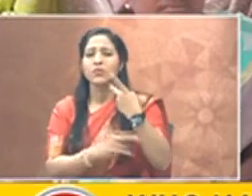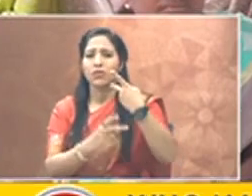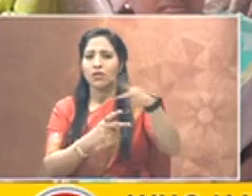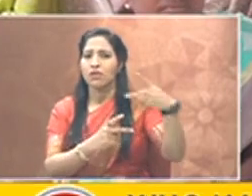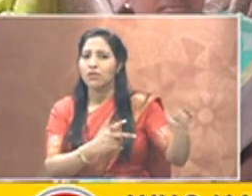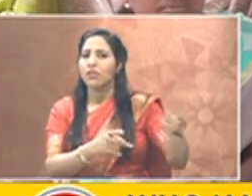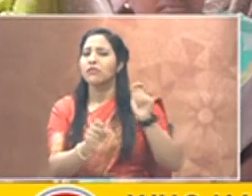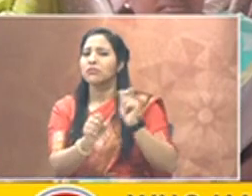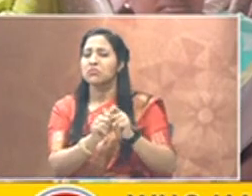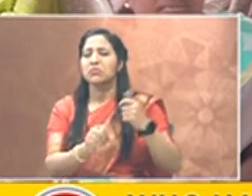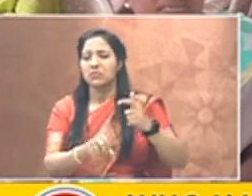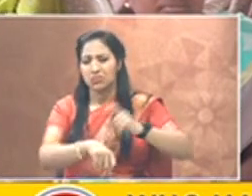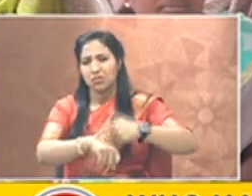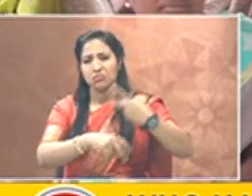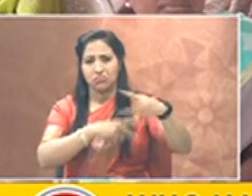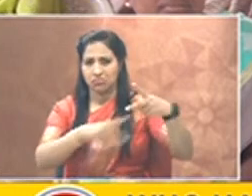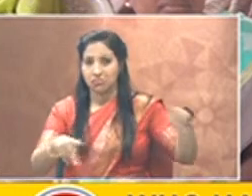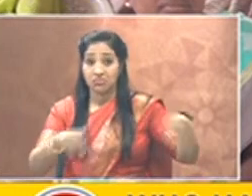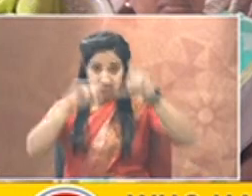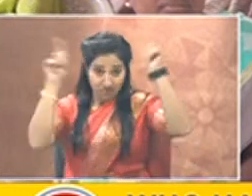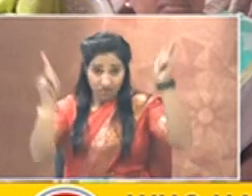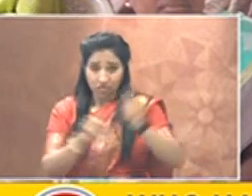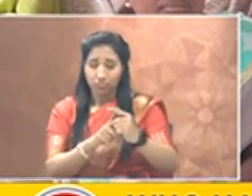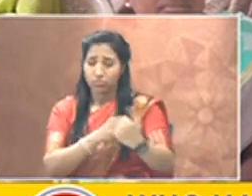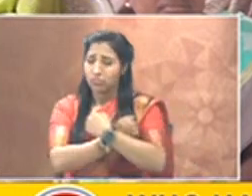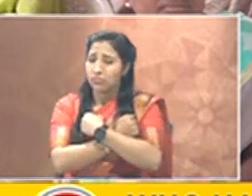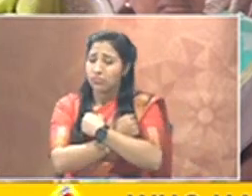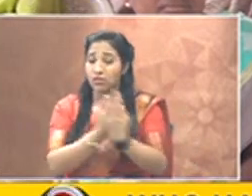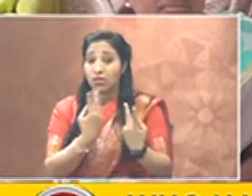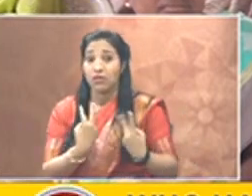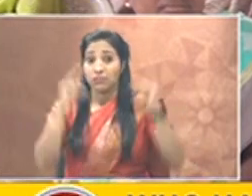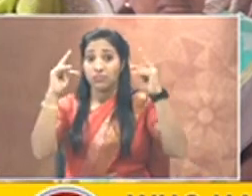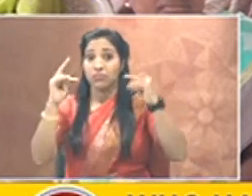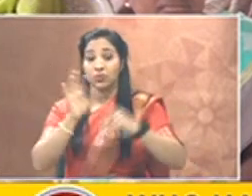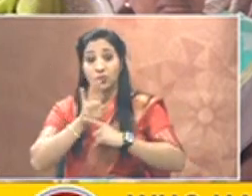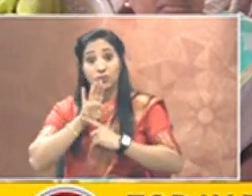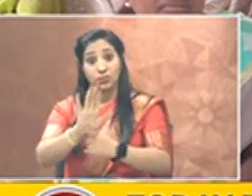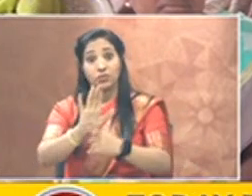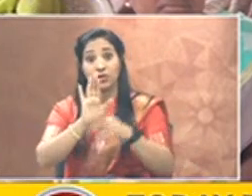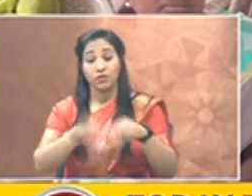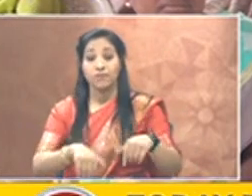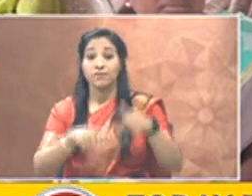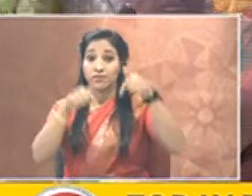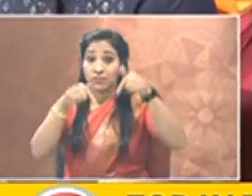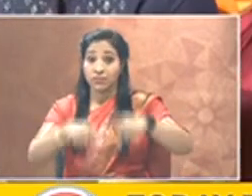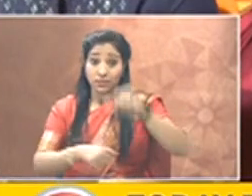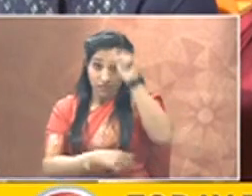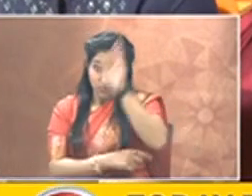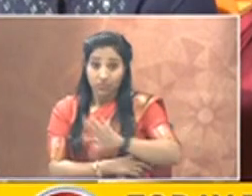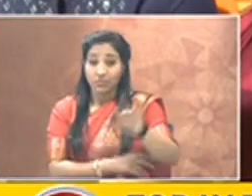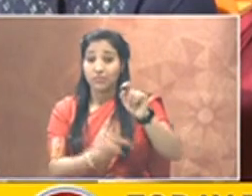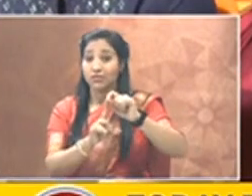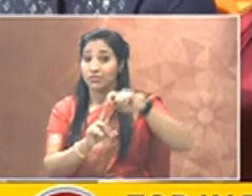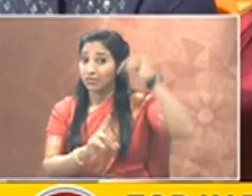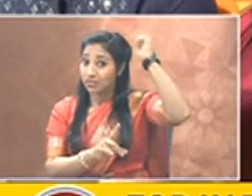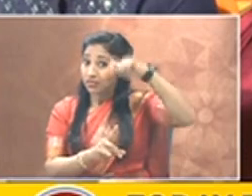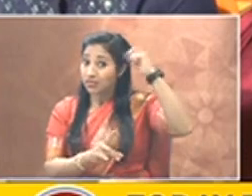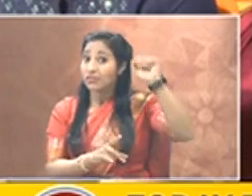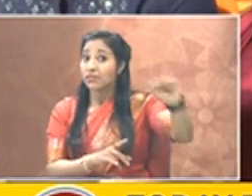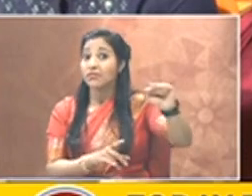अलग कालखंड में देशभक्ति की मिसाल कायम की है। आज देश पंजाब